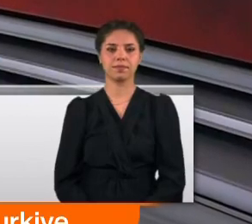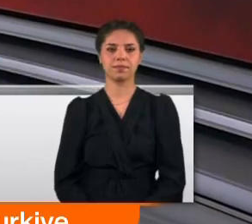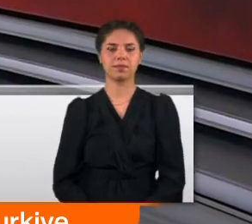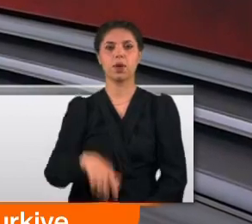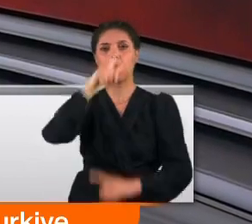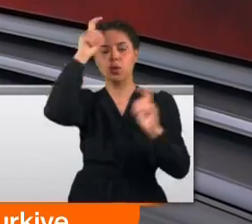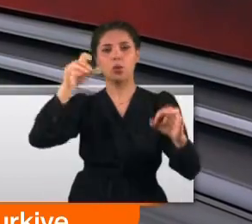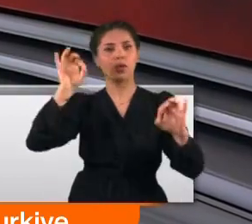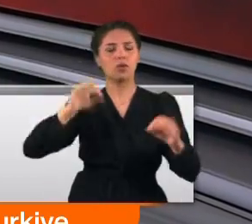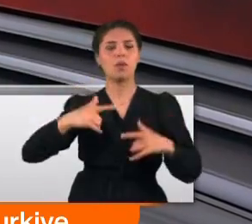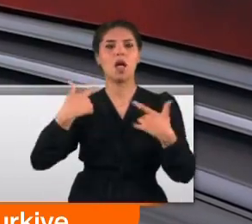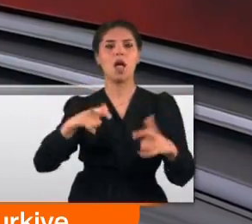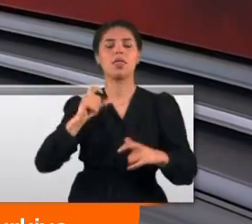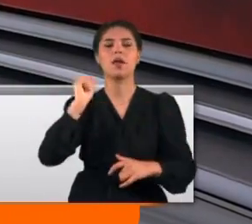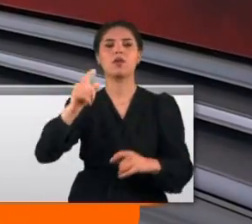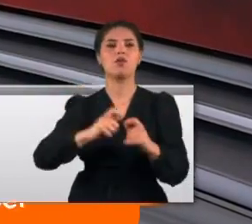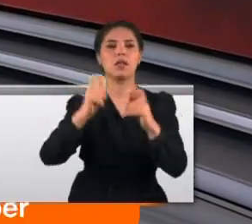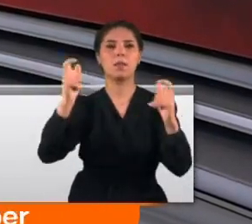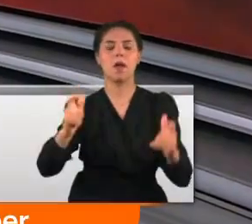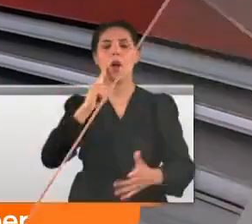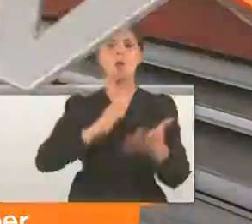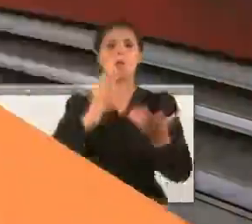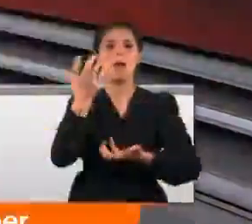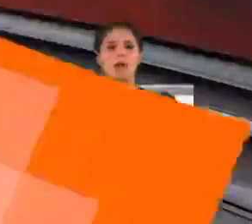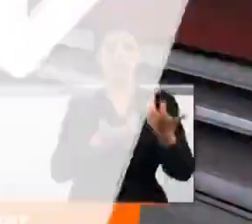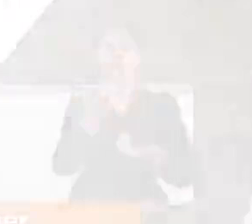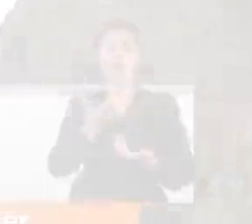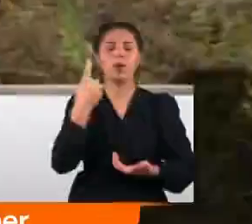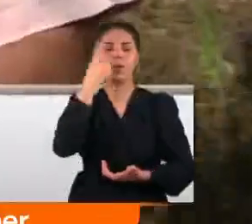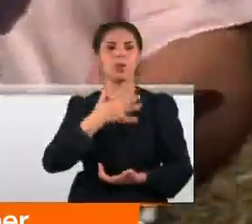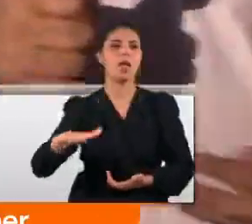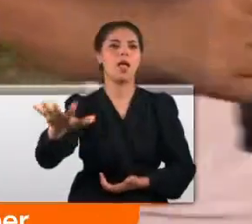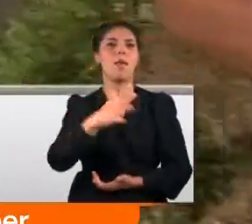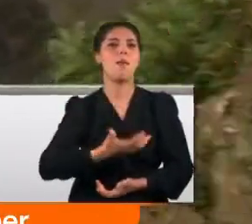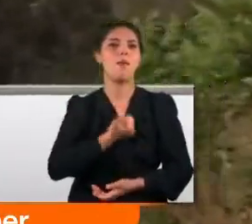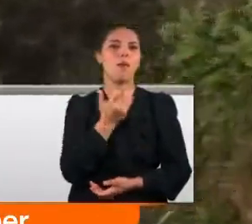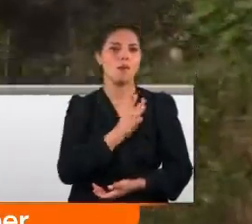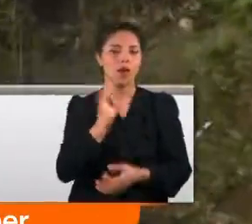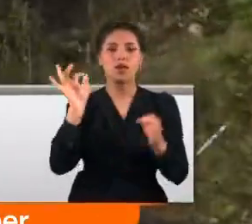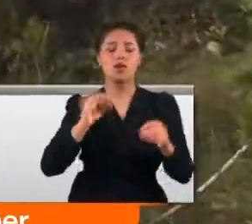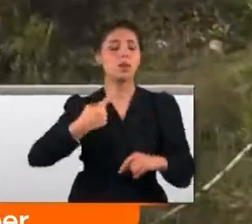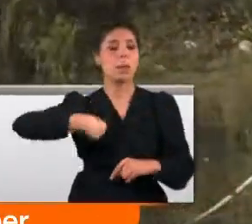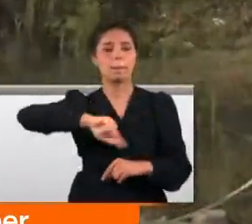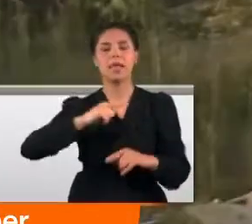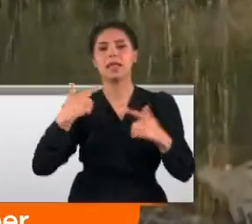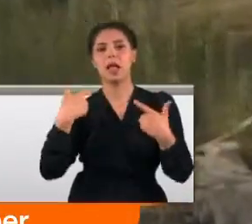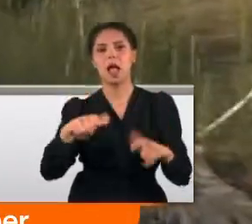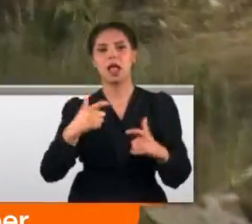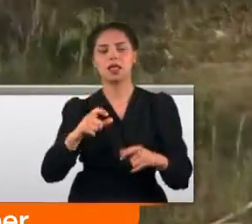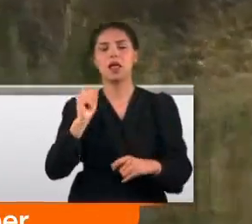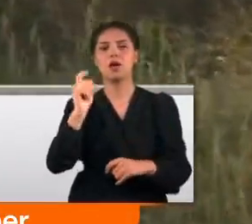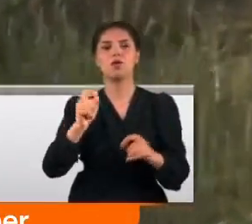Türkiye bu kez de Hatay'ın Belen ilçesinden gelen orman yangınına üzüldü ve şu anda bizler de Hatay'ın